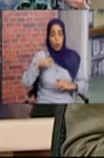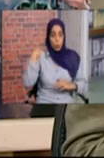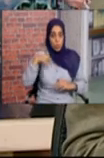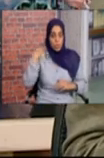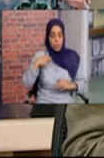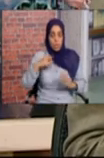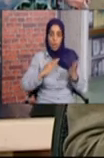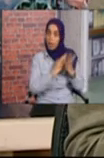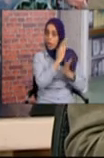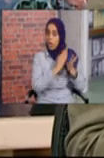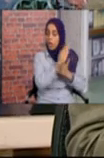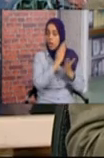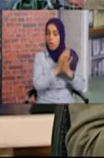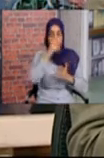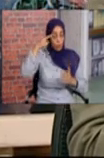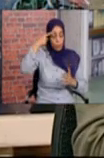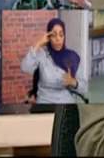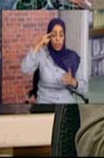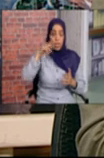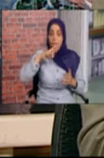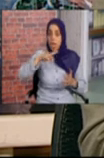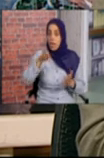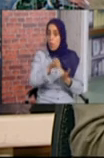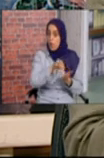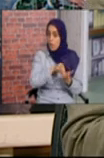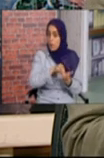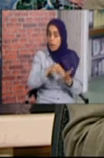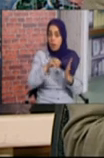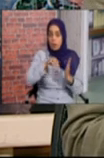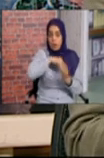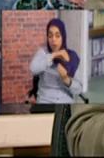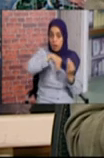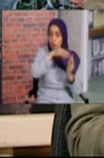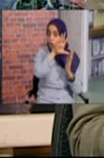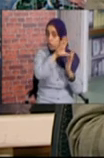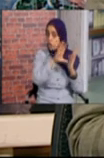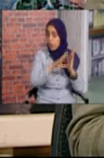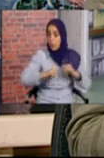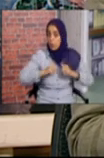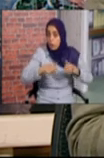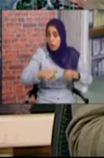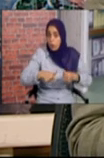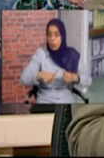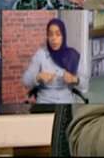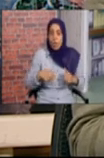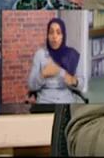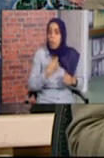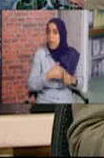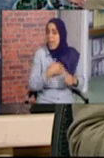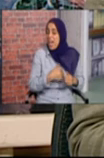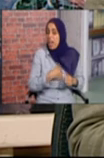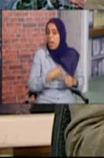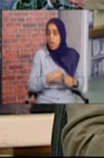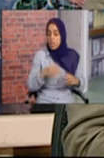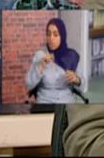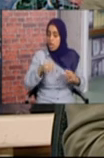المجري اتكلم عن نقطة مهمة قوي، قال ان وقف عمليات الهجرة غير الشرعية بيتطلب حلفاء عندهم اخلاق خارجيين زي